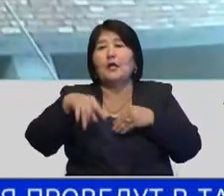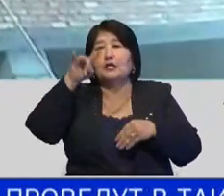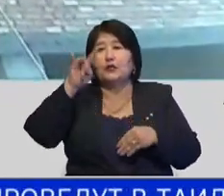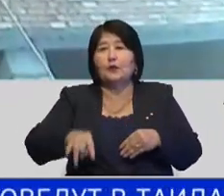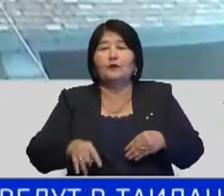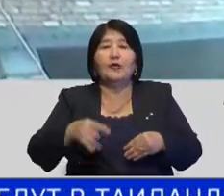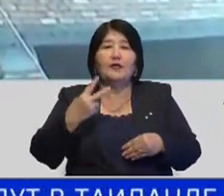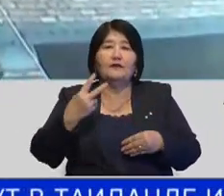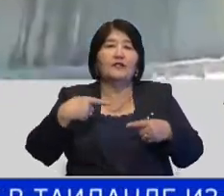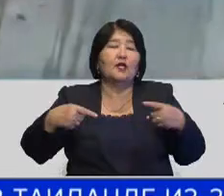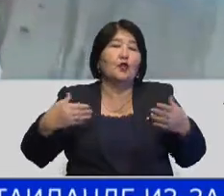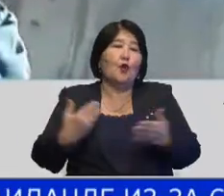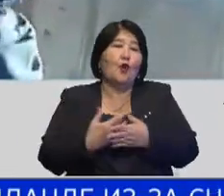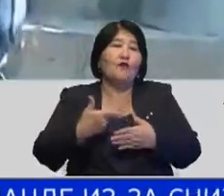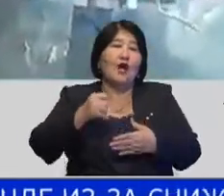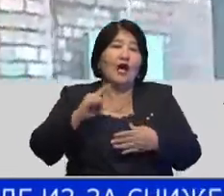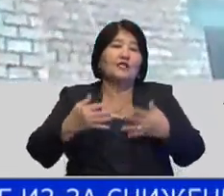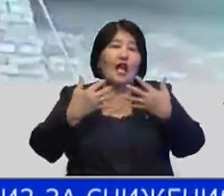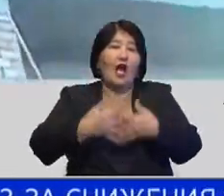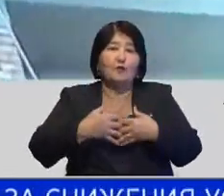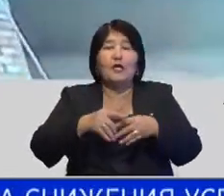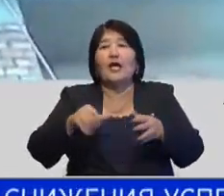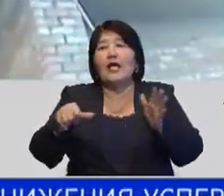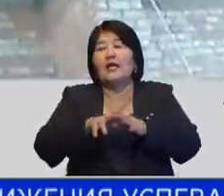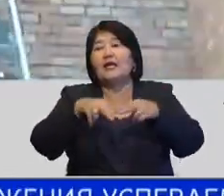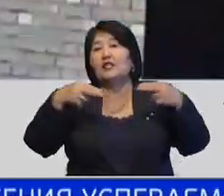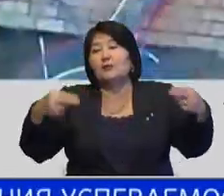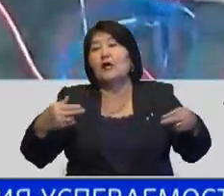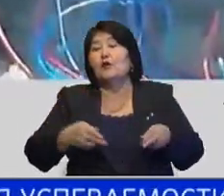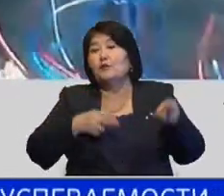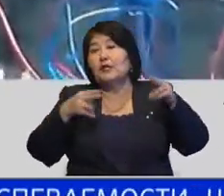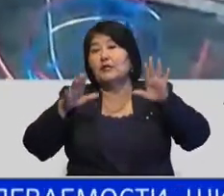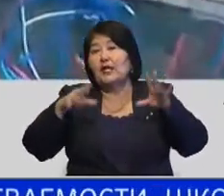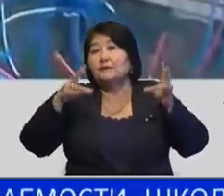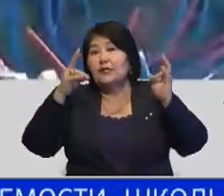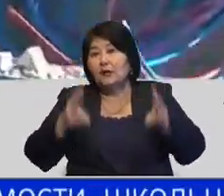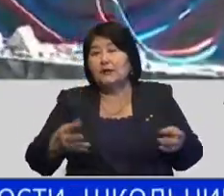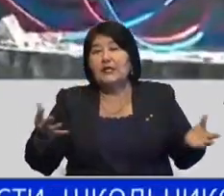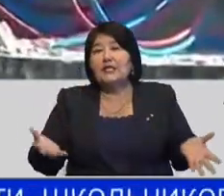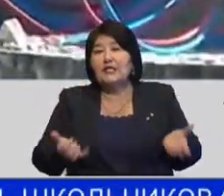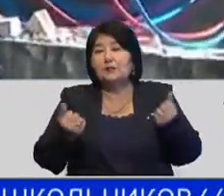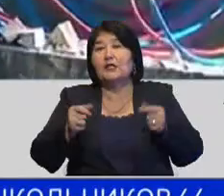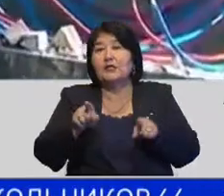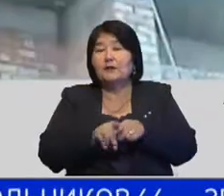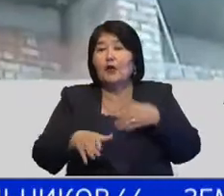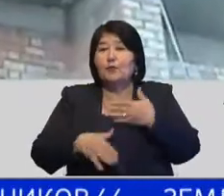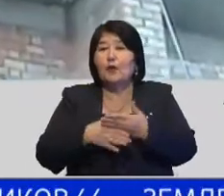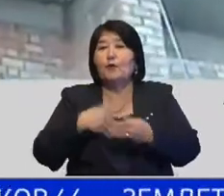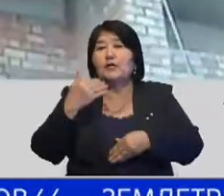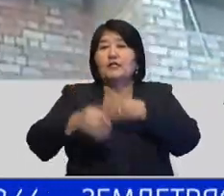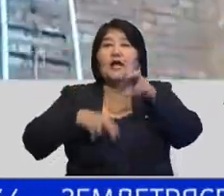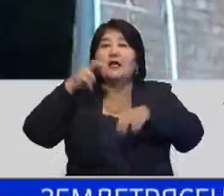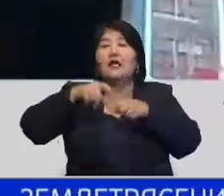окна, 22 единицы нового газового оборудования, электропровода. По прибытии на место происшествия спасатели при помощи пожарной